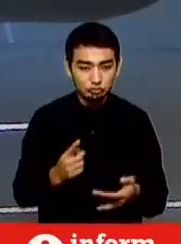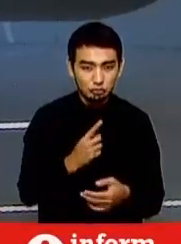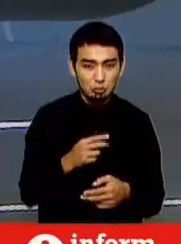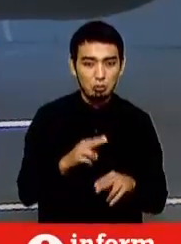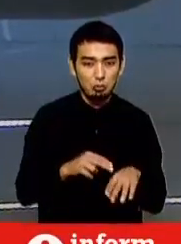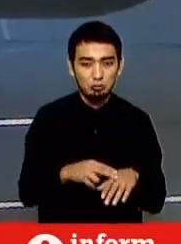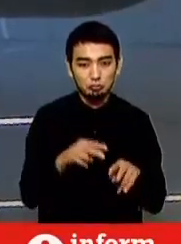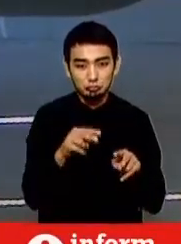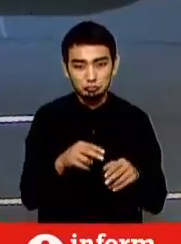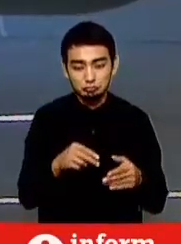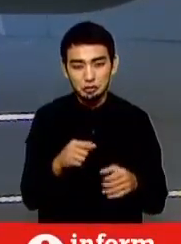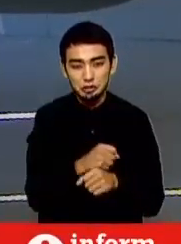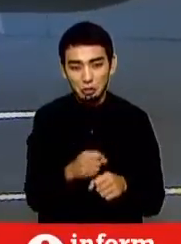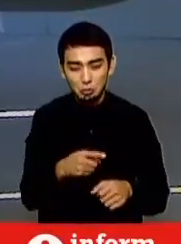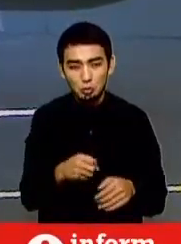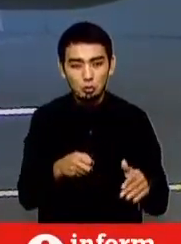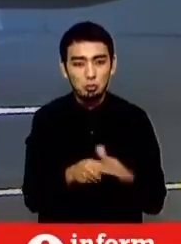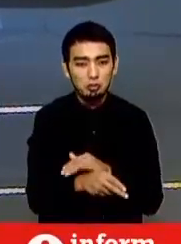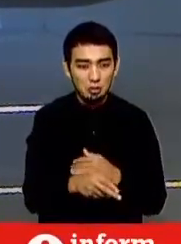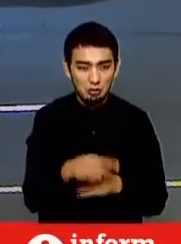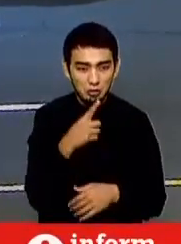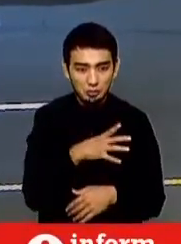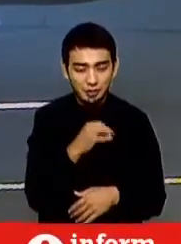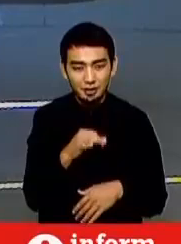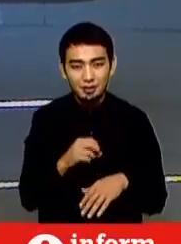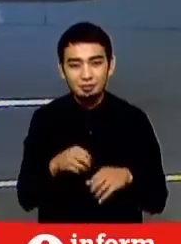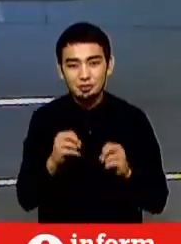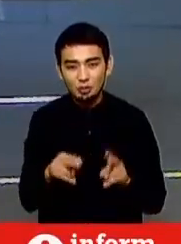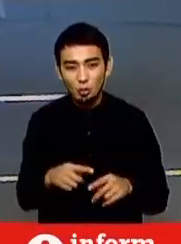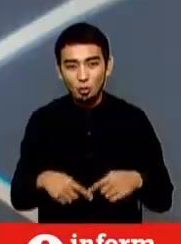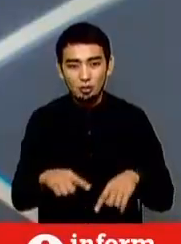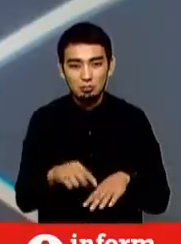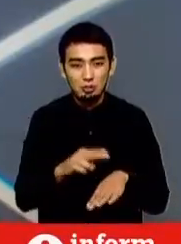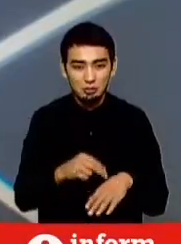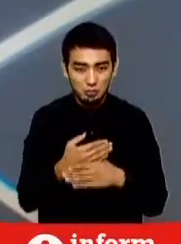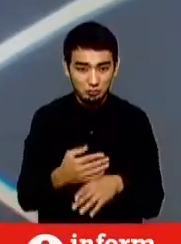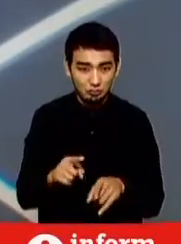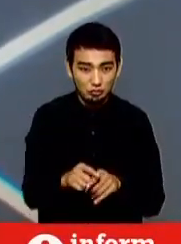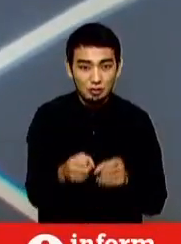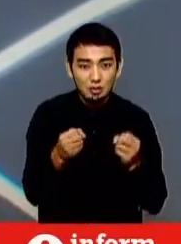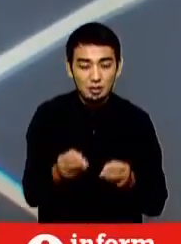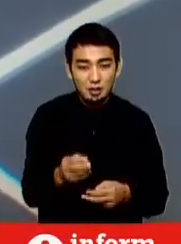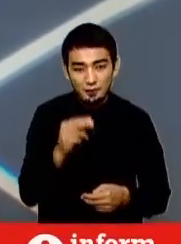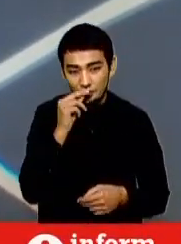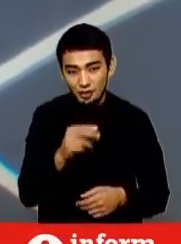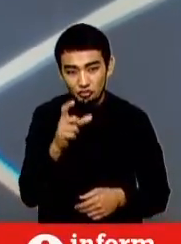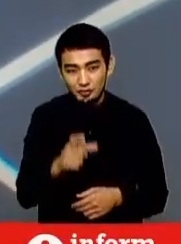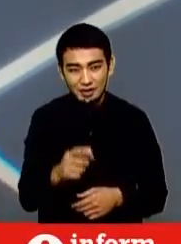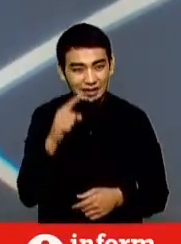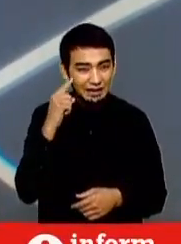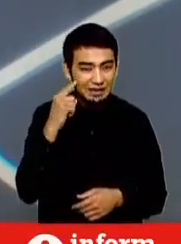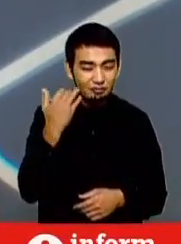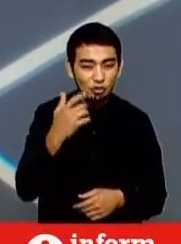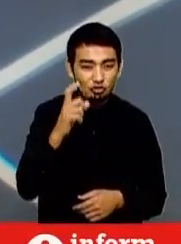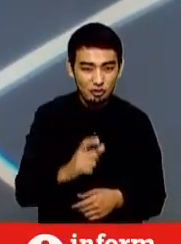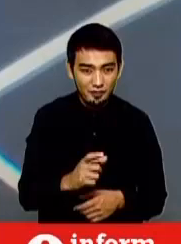отыр. Сонда оның қашып кетуіне құзырлы орган жағдай жасап отыр ма деп налиды. Ал күдікке ілінген Қырғызстан